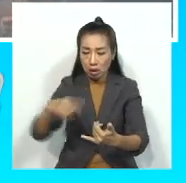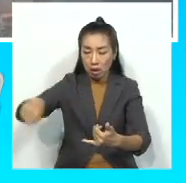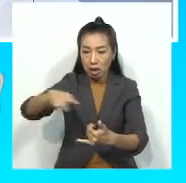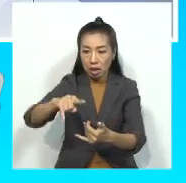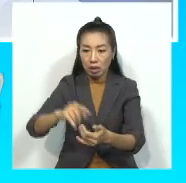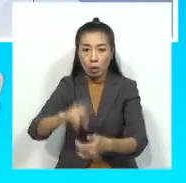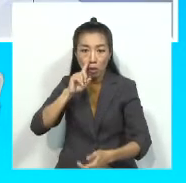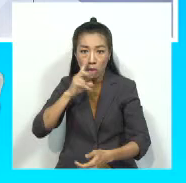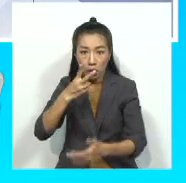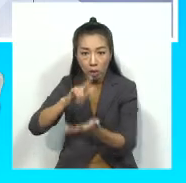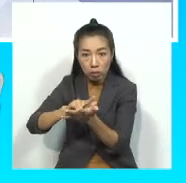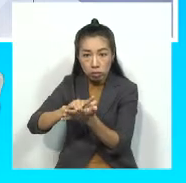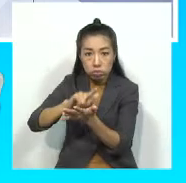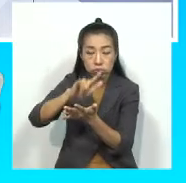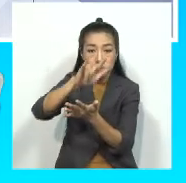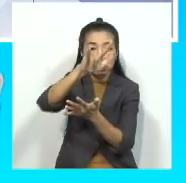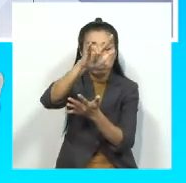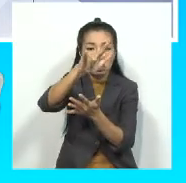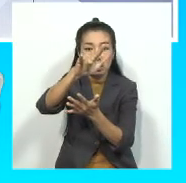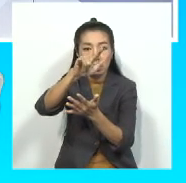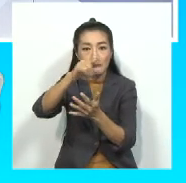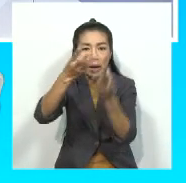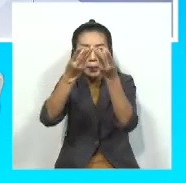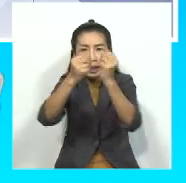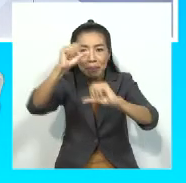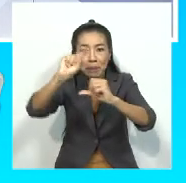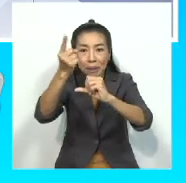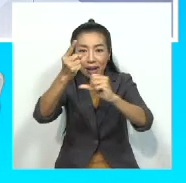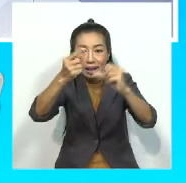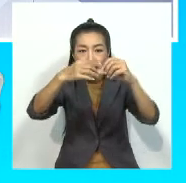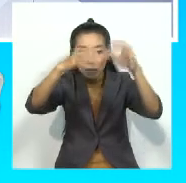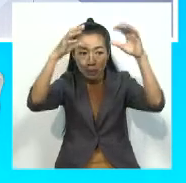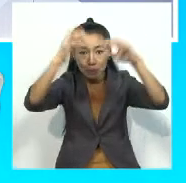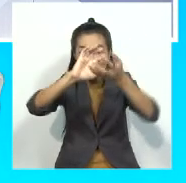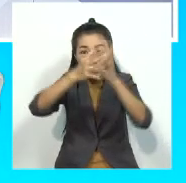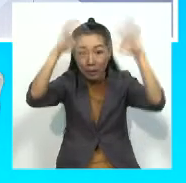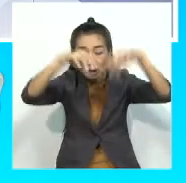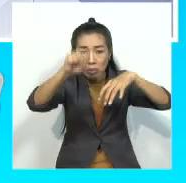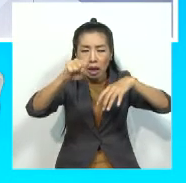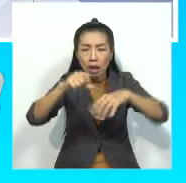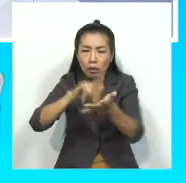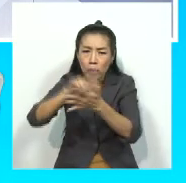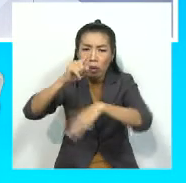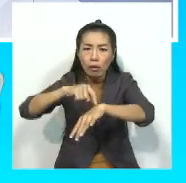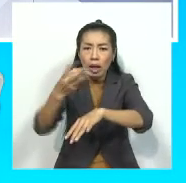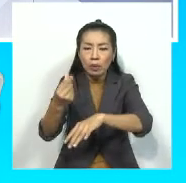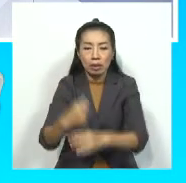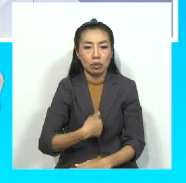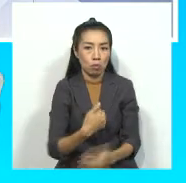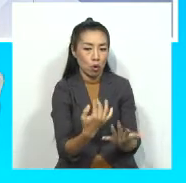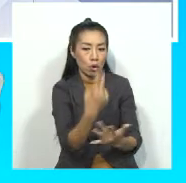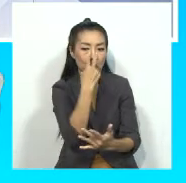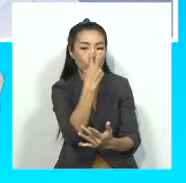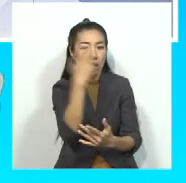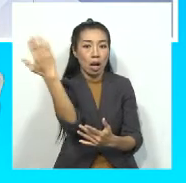ขึ้นไปปฏิบัติการในขั้นที่2นี่จะได้ขึ้นประมาณสักกี่โมงอะคะ อันนี้ต้องติดตามเงื่อนไข